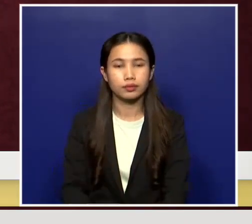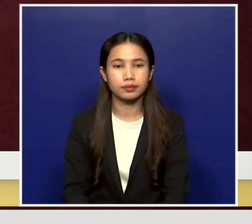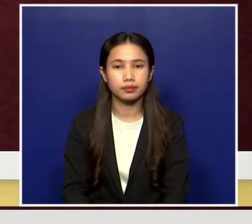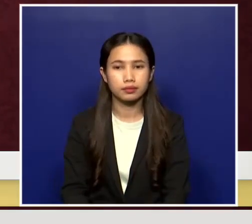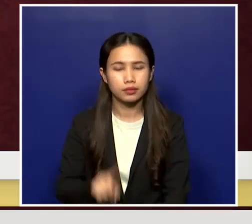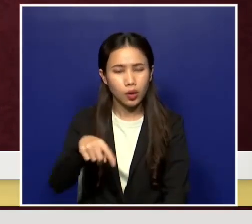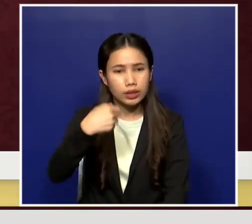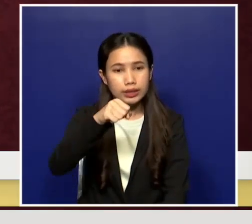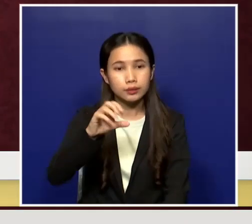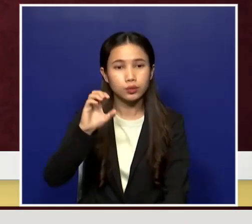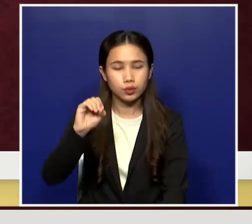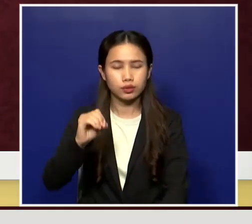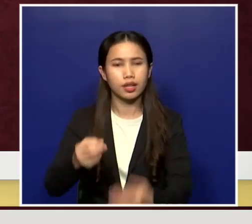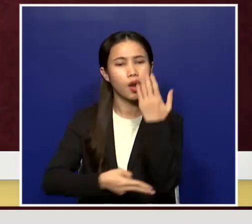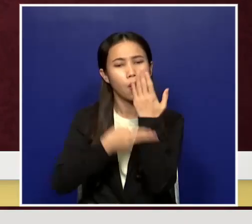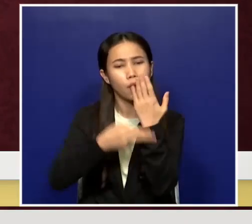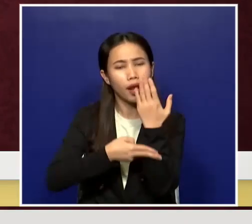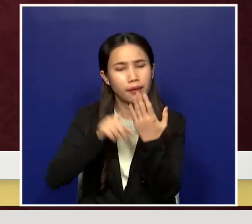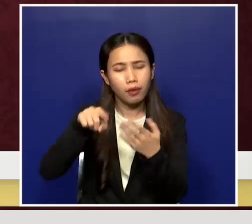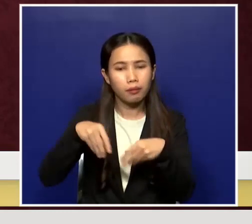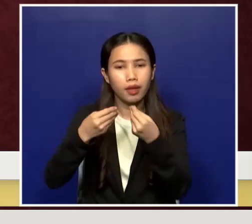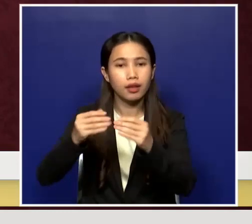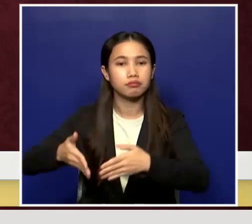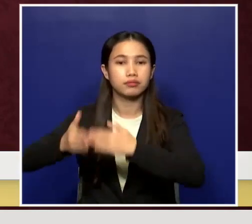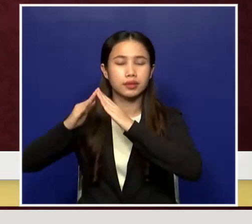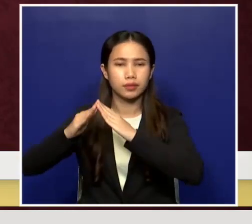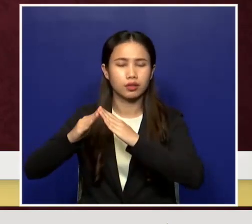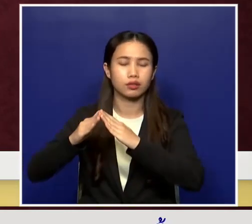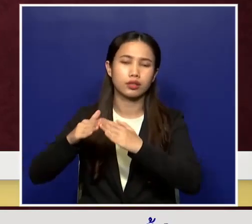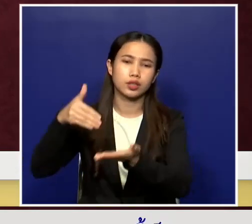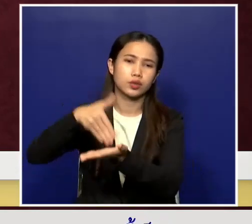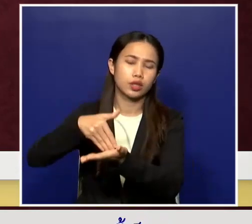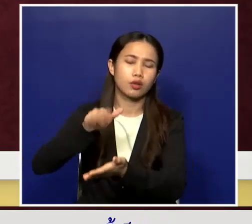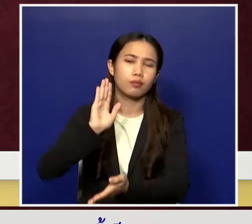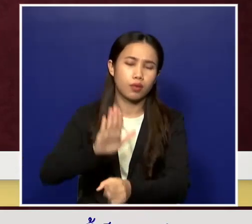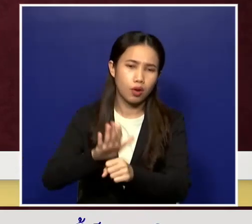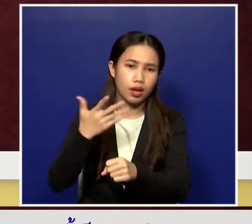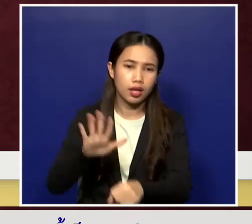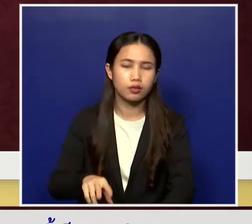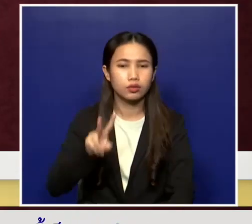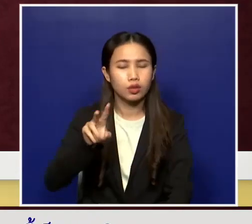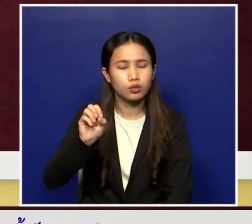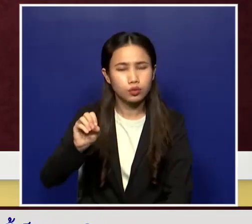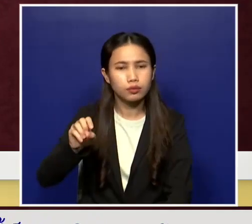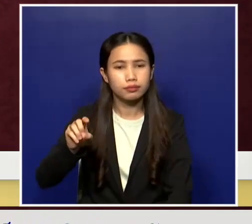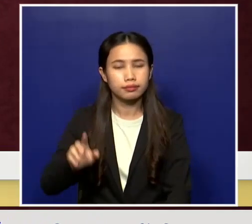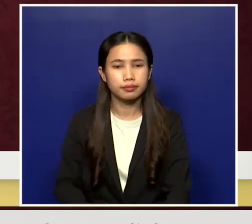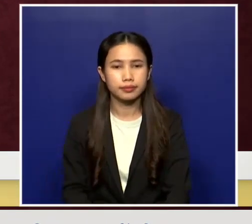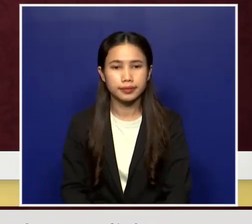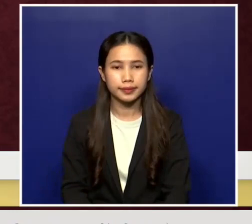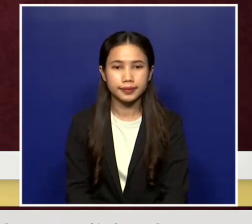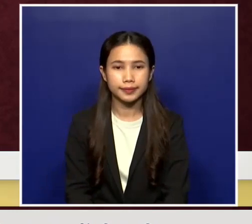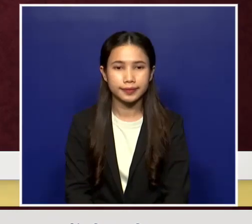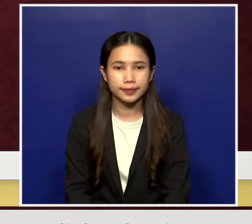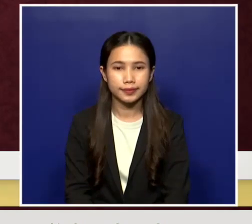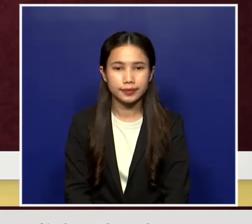า10ศูนย์ไปสร้างโรงแรมไม่ก็นอนพักหรือไงศูนย์เดียวก็เหลือเฟือแล้ว2ศูนย์ก็ได้กระจายกันไปเป็นนะเ